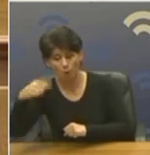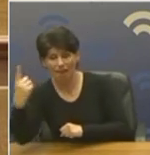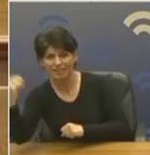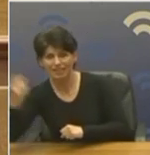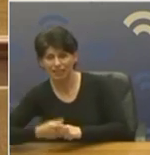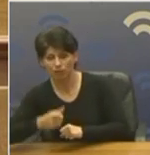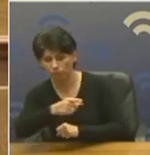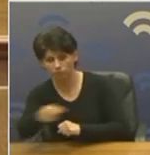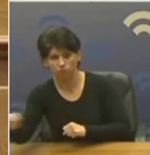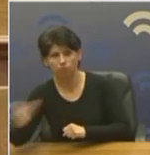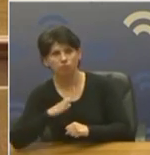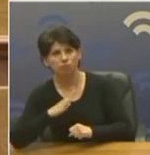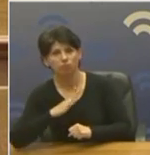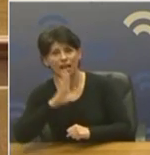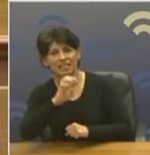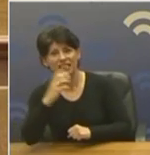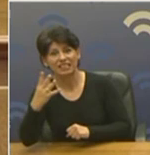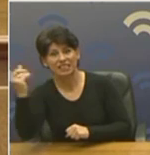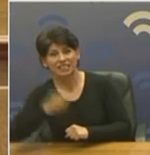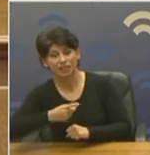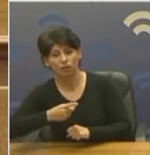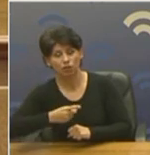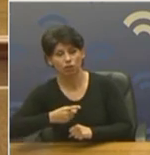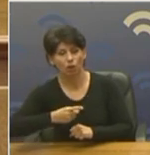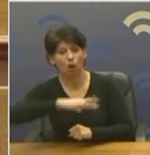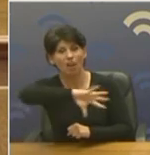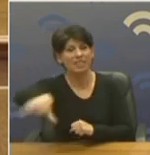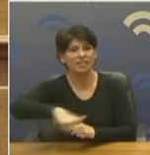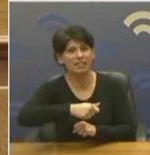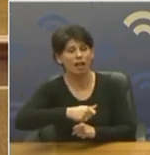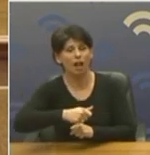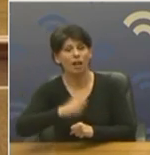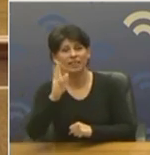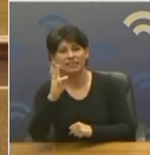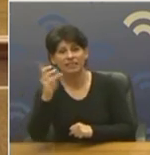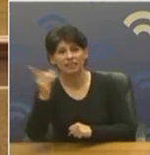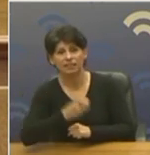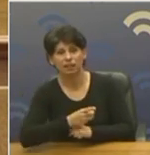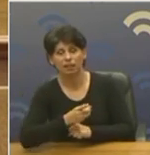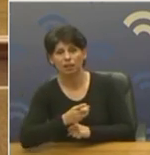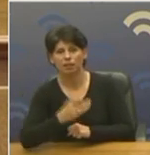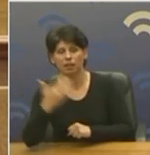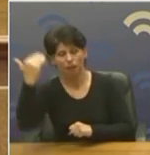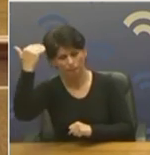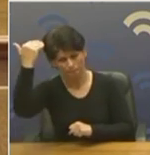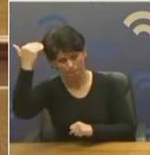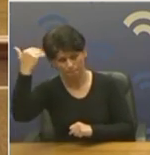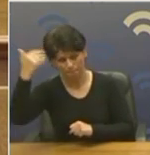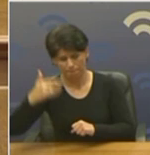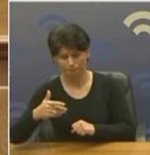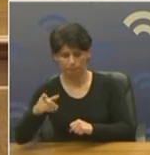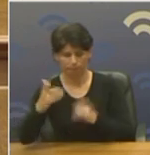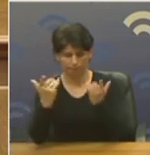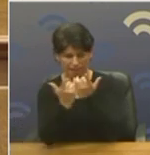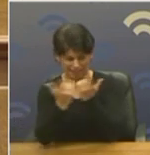52,1% οι συγκεκριμένοι, 44% ληστείες, 30% υποτροπών ληστείων. Πακιστάν, Μαρόκο,